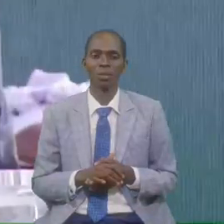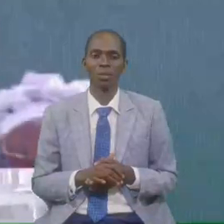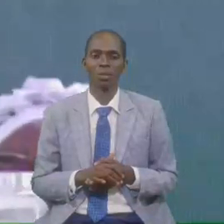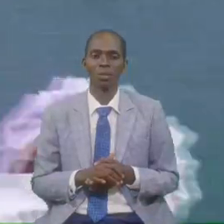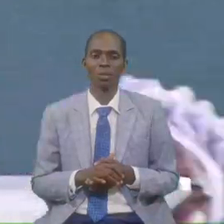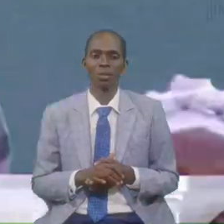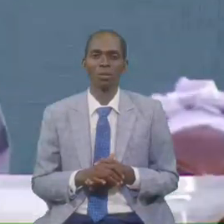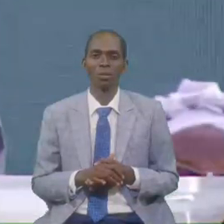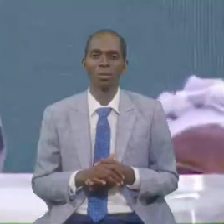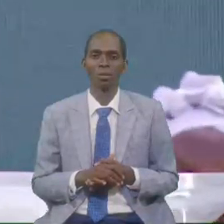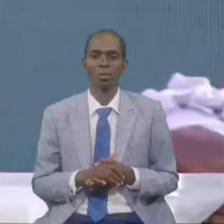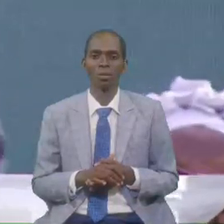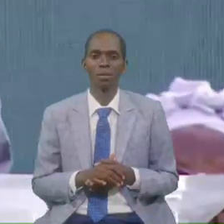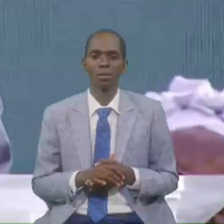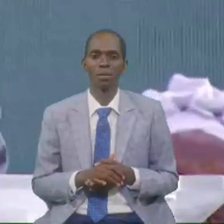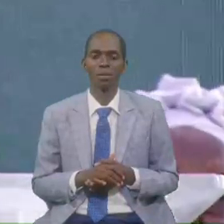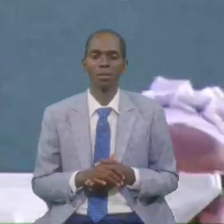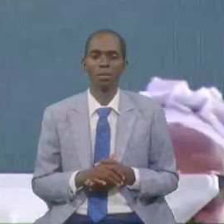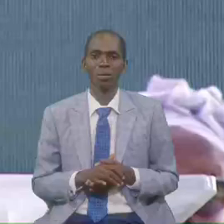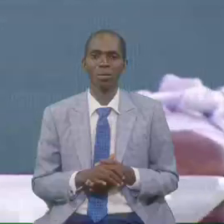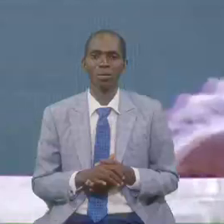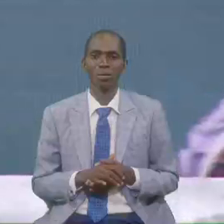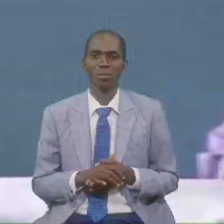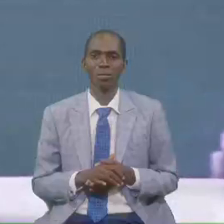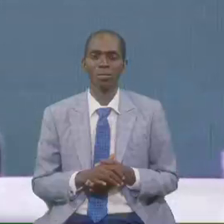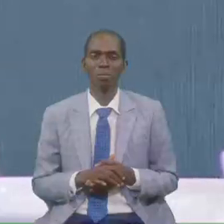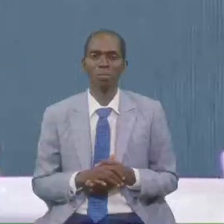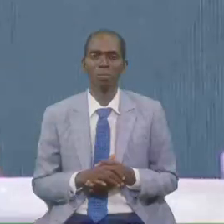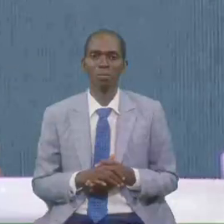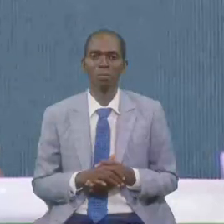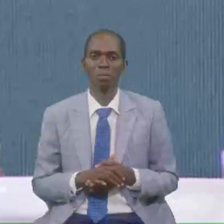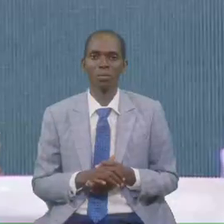Si je devais être un zéro, certains ne fera pas trop de bruit.